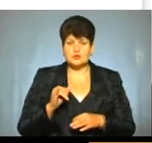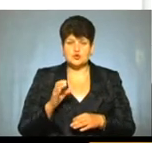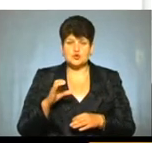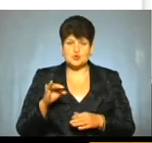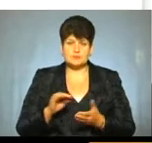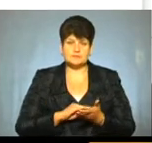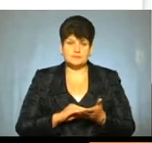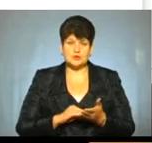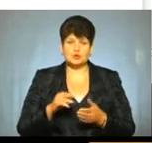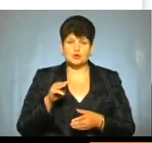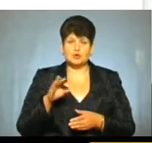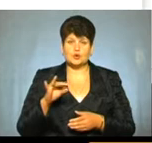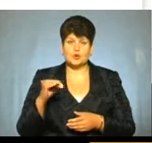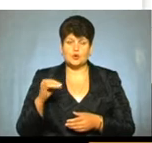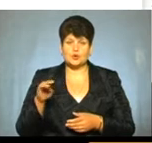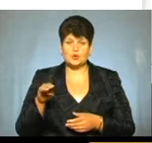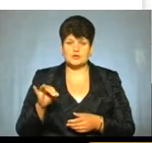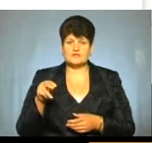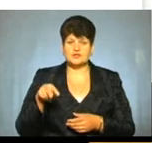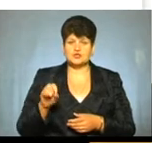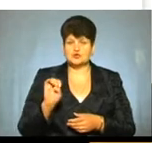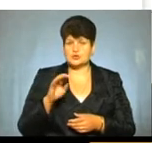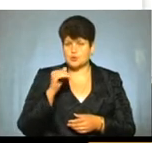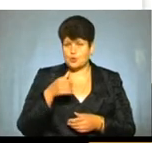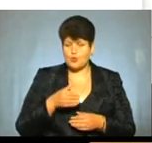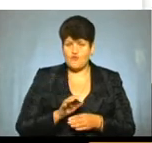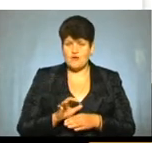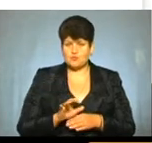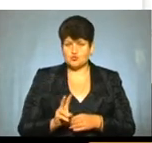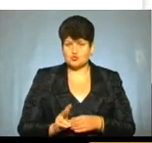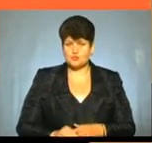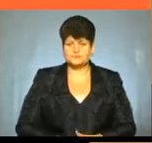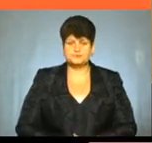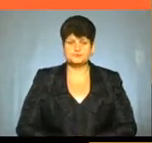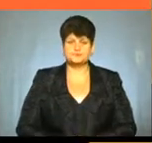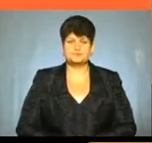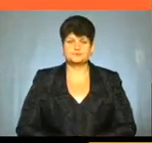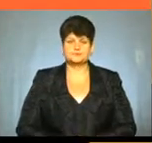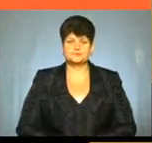Сополь задекларував автомобіль Toyota Camry 2014 року випуску.